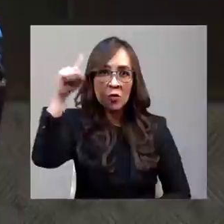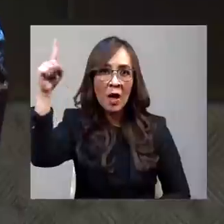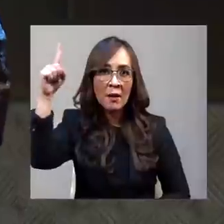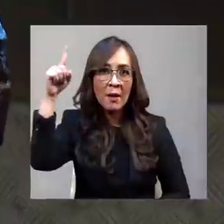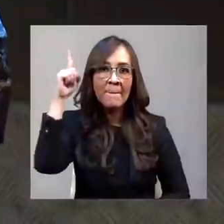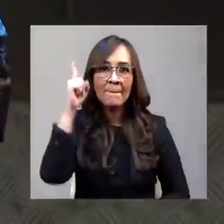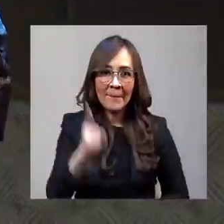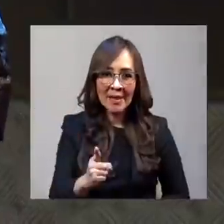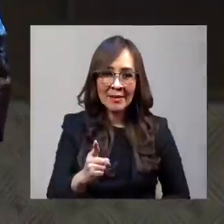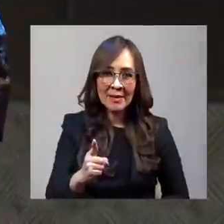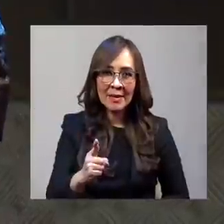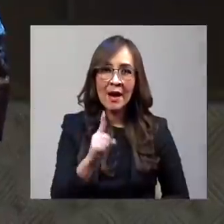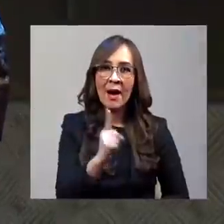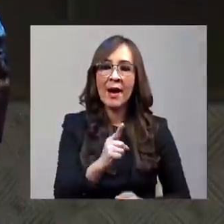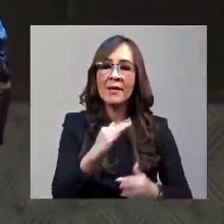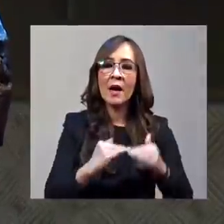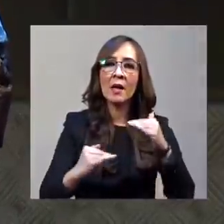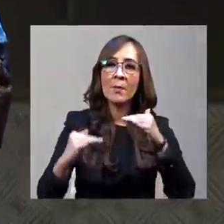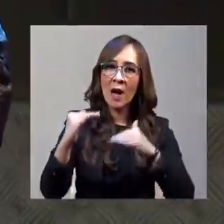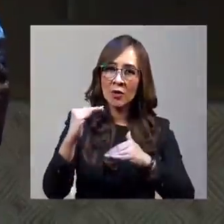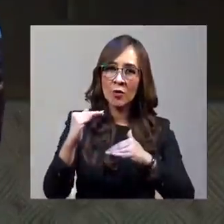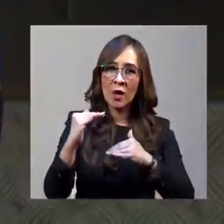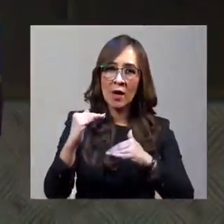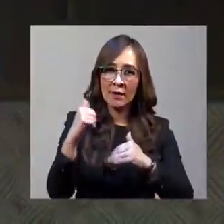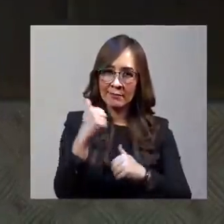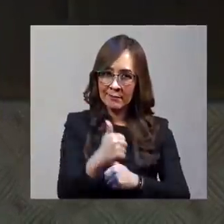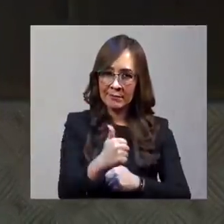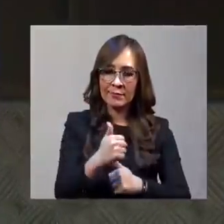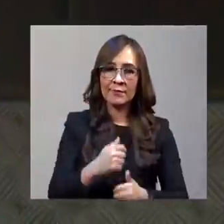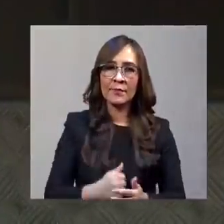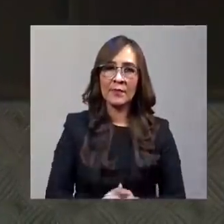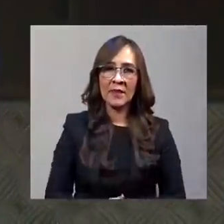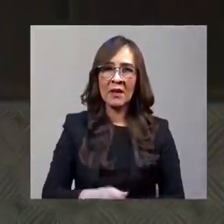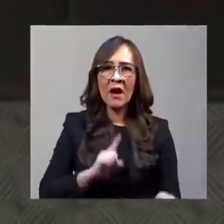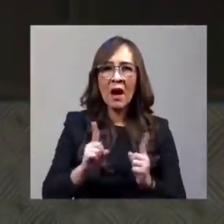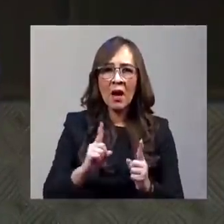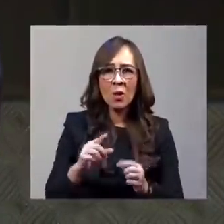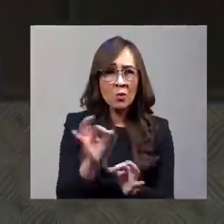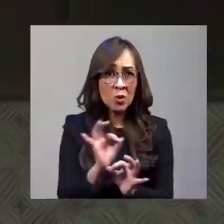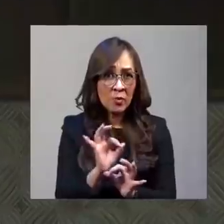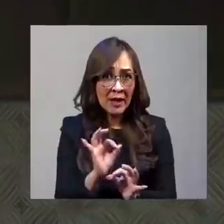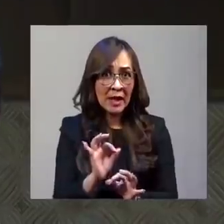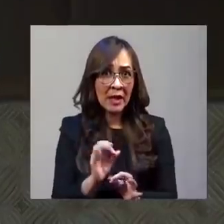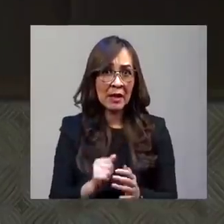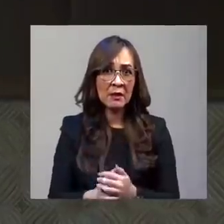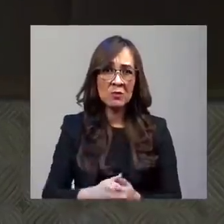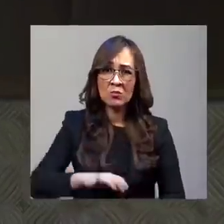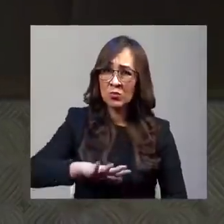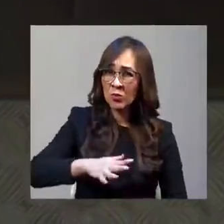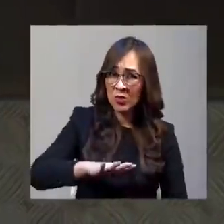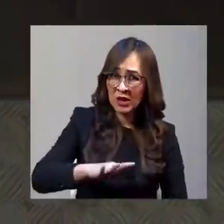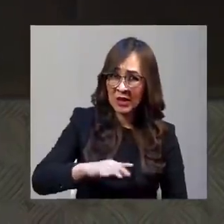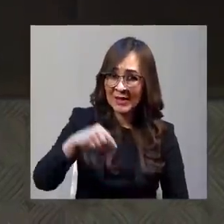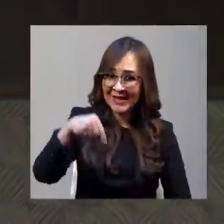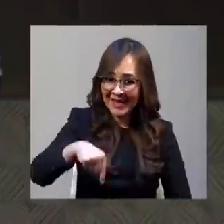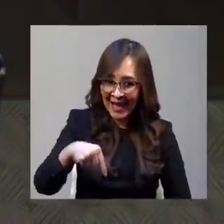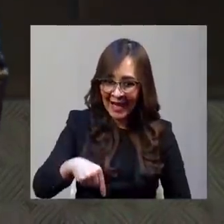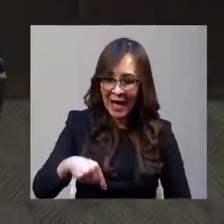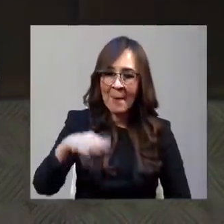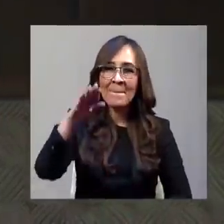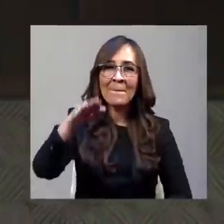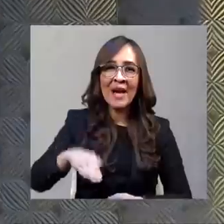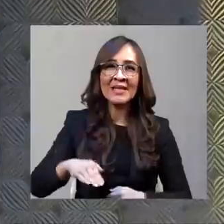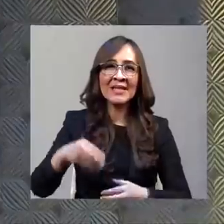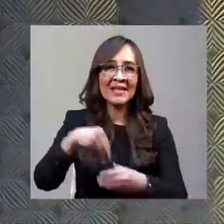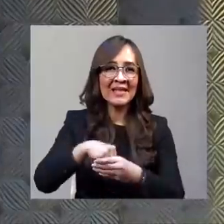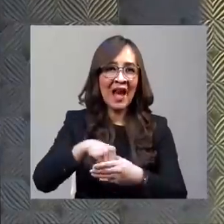Tuhan kerjakan. Kalaupun belum ada kemajuan, mungkin sedang ada proses yang Tuhan kerjakan, kau